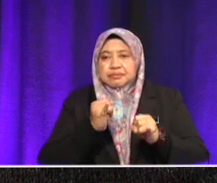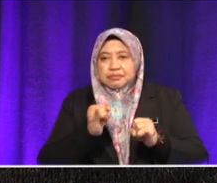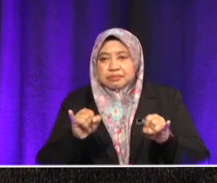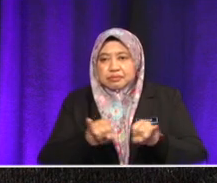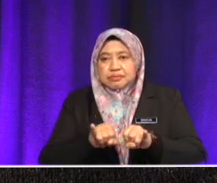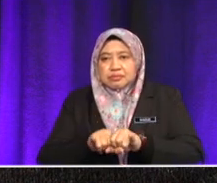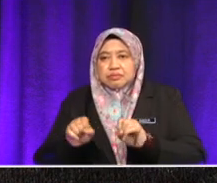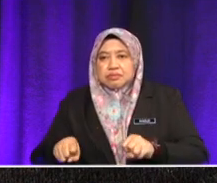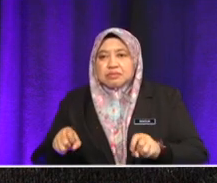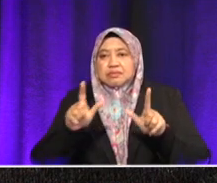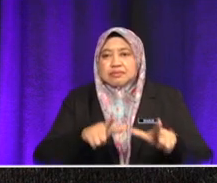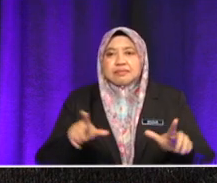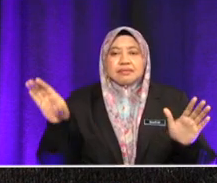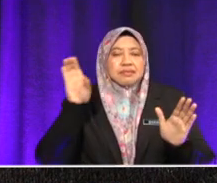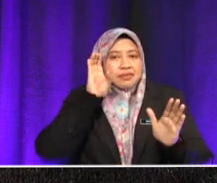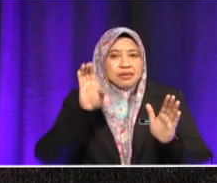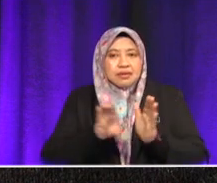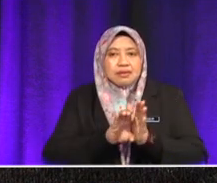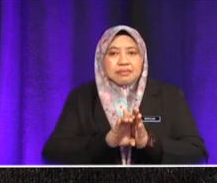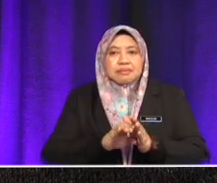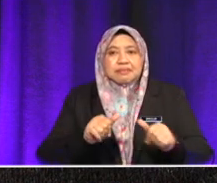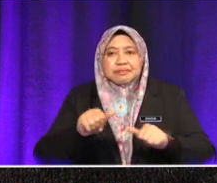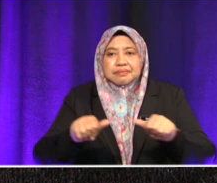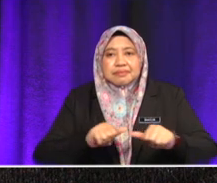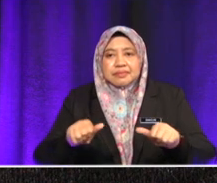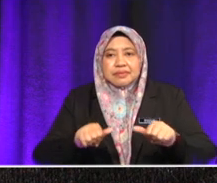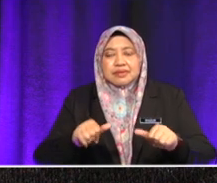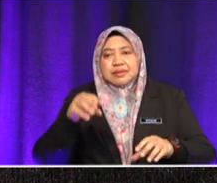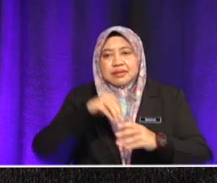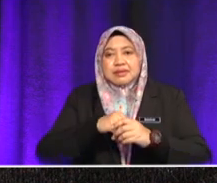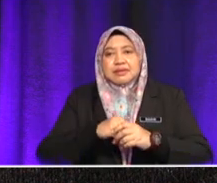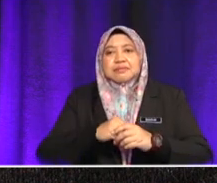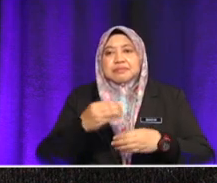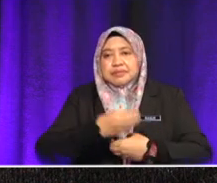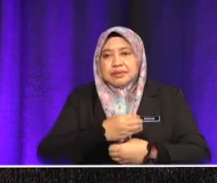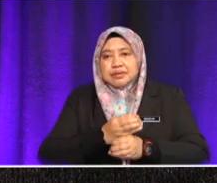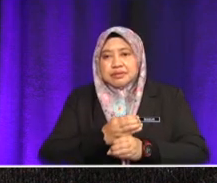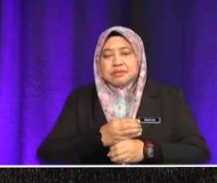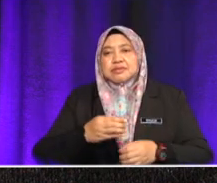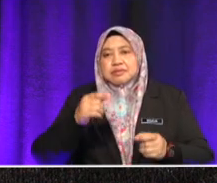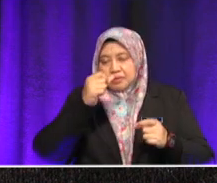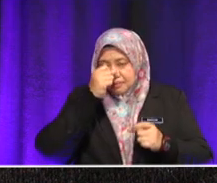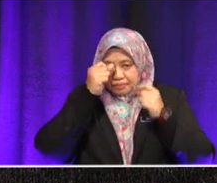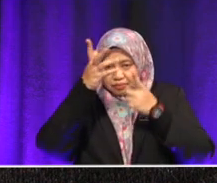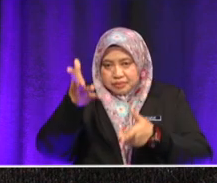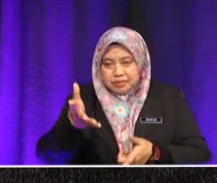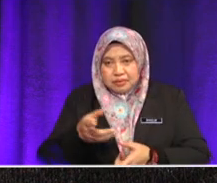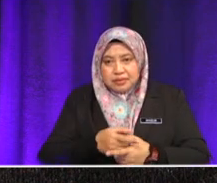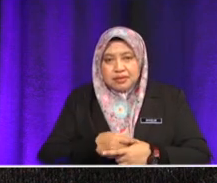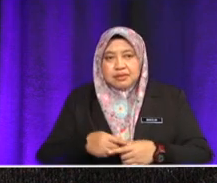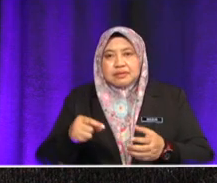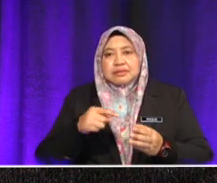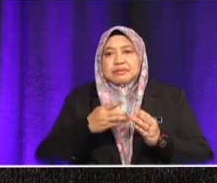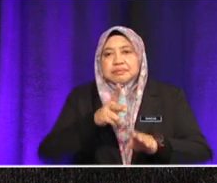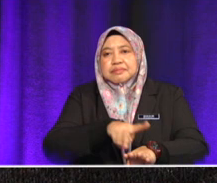gambar-gambar activity macam dalam bentuk laporan lah jadi kita boleh Letakkan gambar-gambar sepanjang PD PC berlangsung